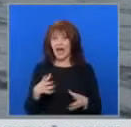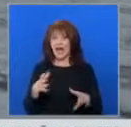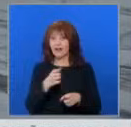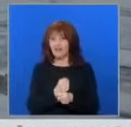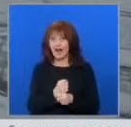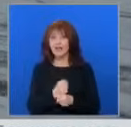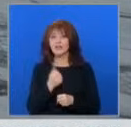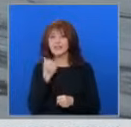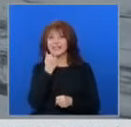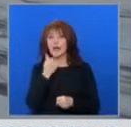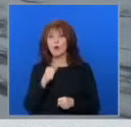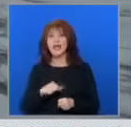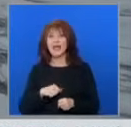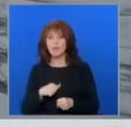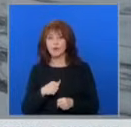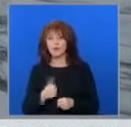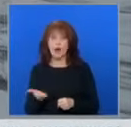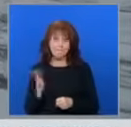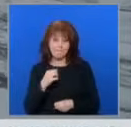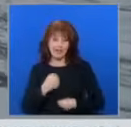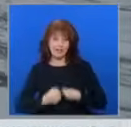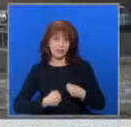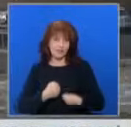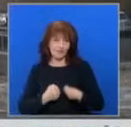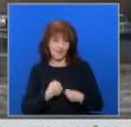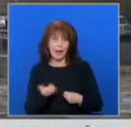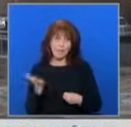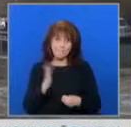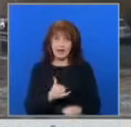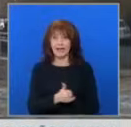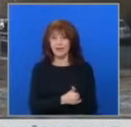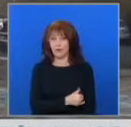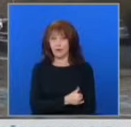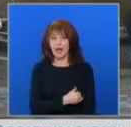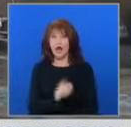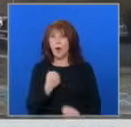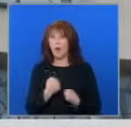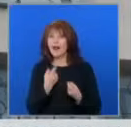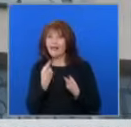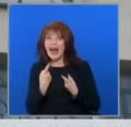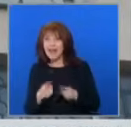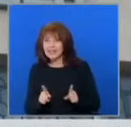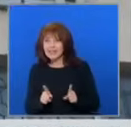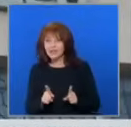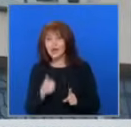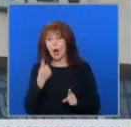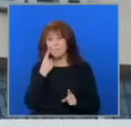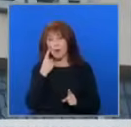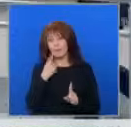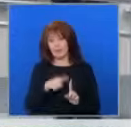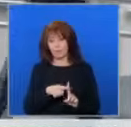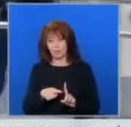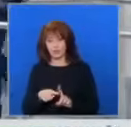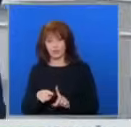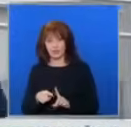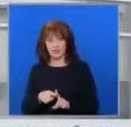в село Ябълчево отново зад вулана под влиянието на наркотици. Автомобилът е бил различен, но пробата за наркотици отново положителна. Този